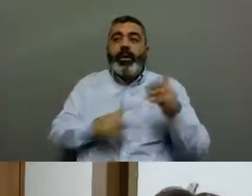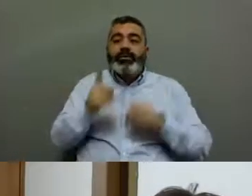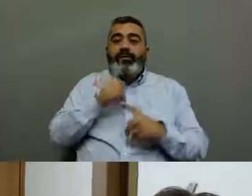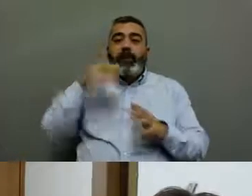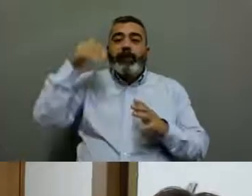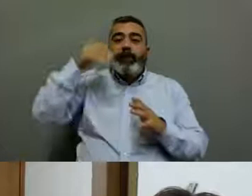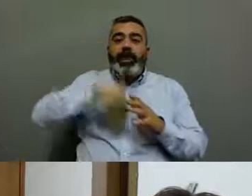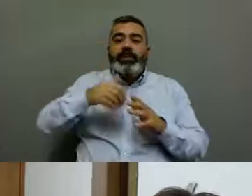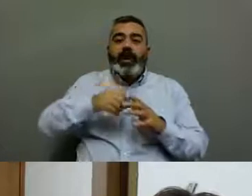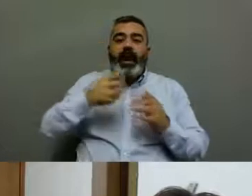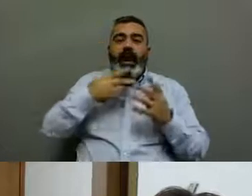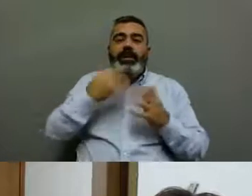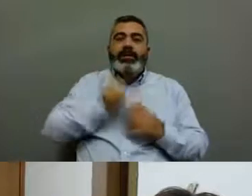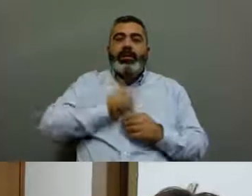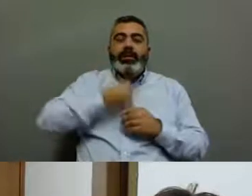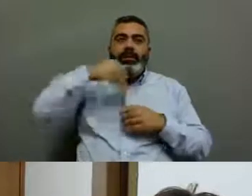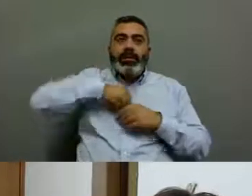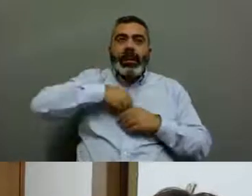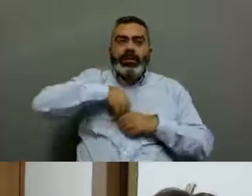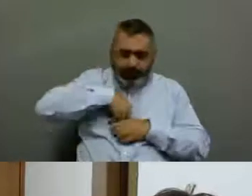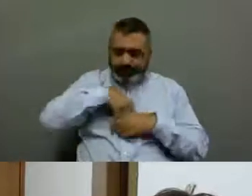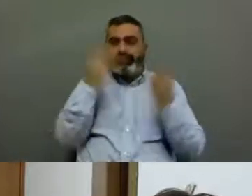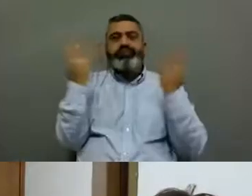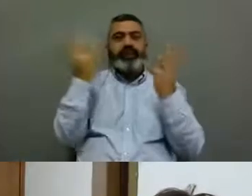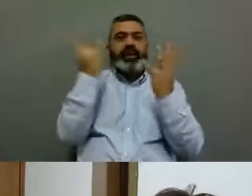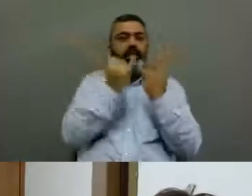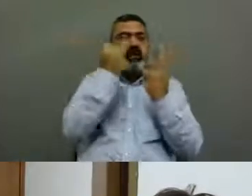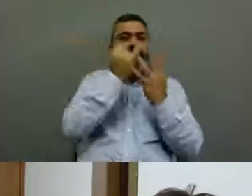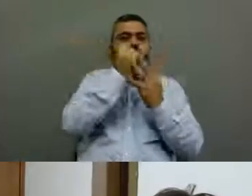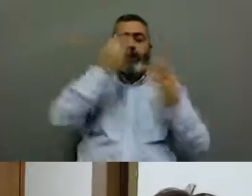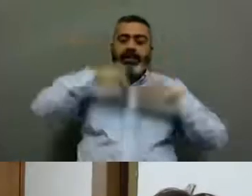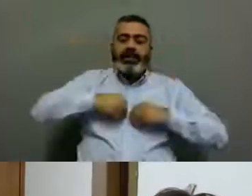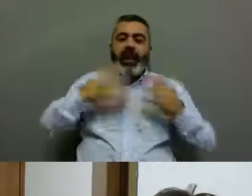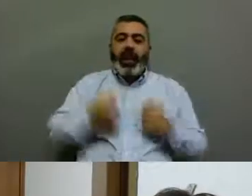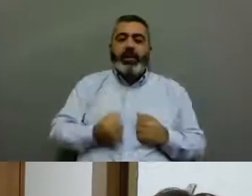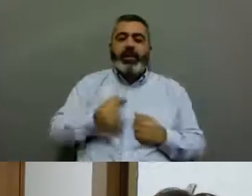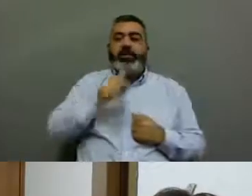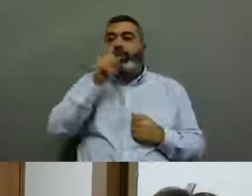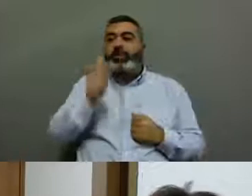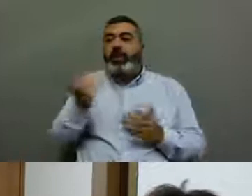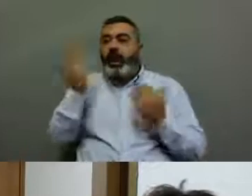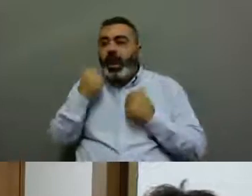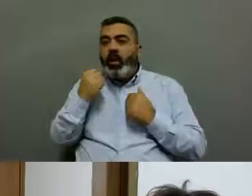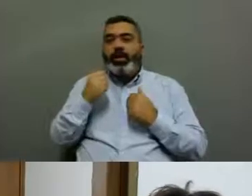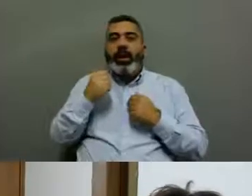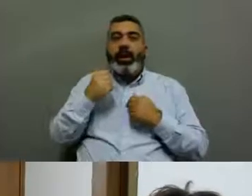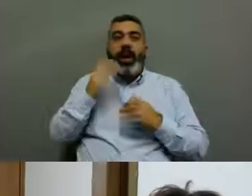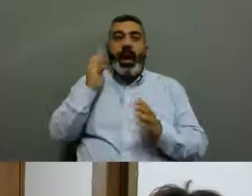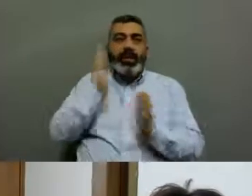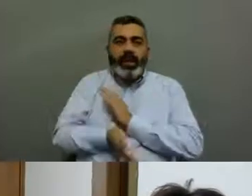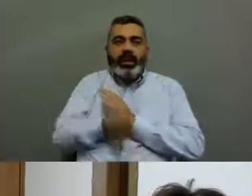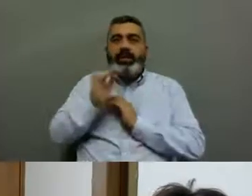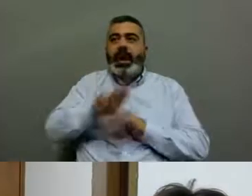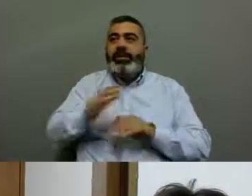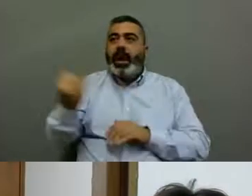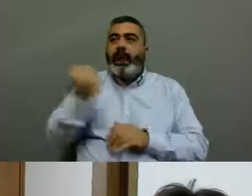μία βεντάλια ταυτοτήτων, τις οποίες φέρουμε ή μπορεί και να μην φέρουμε. Μπορεί να αποκτούμε στην πορεία της ζωής μας, μπορεί να